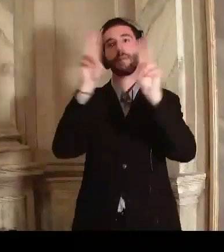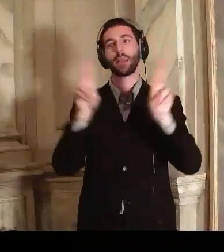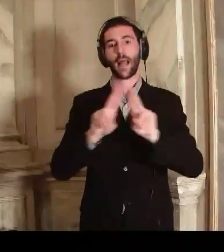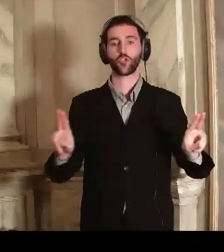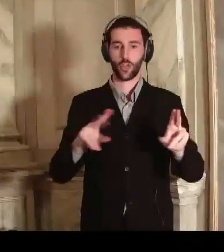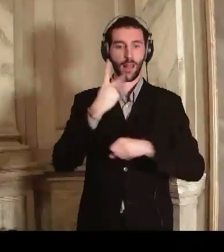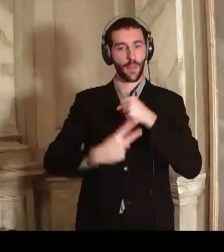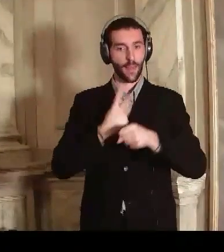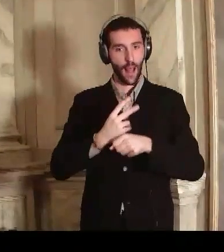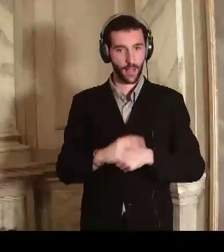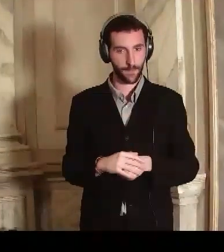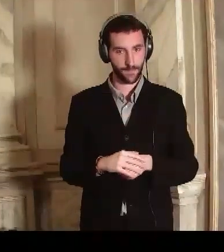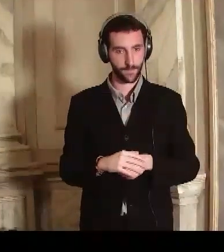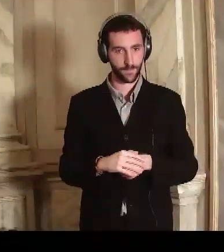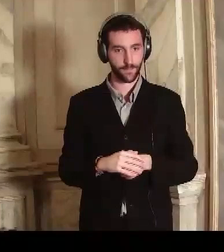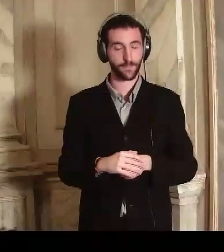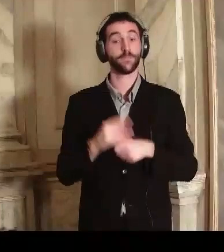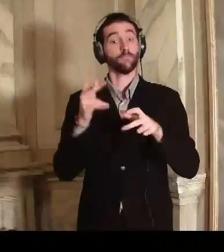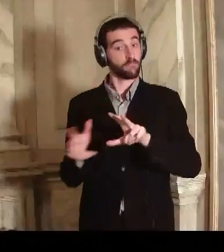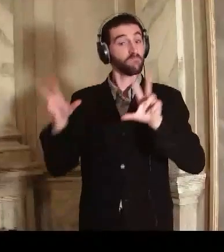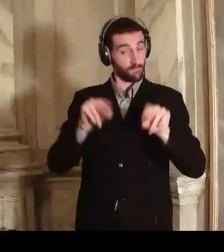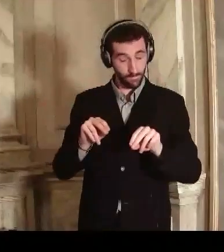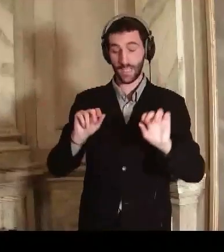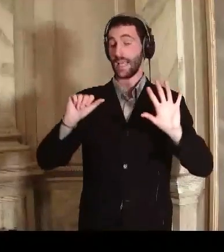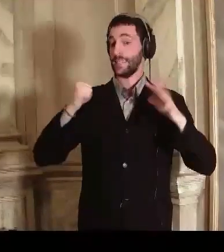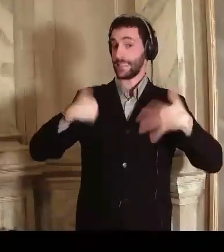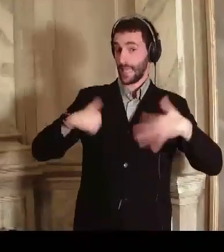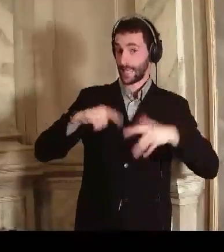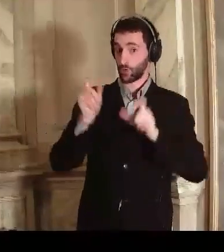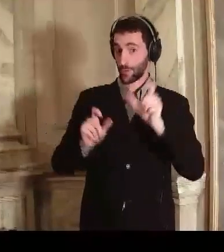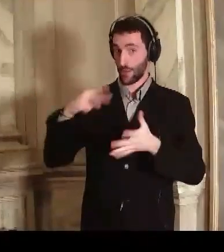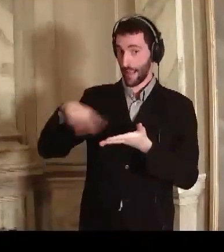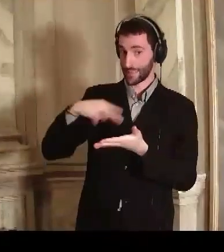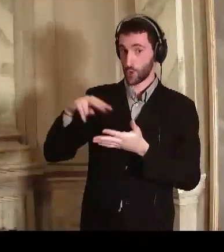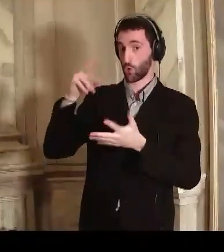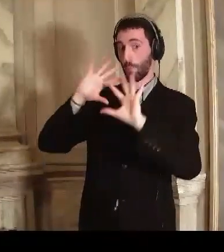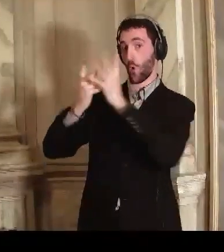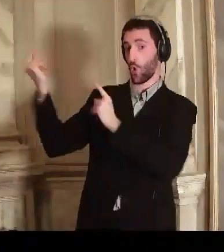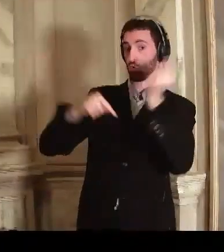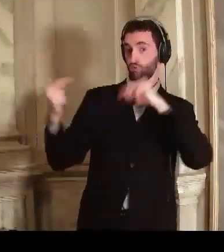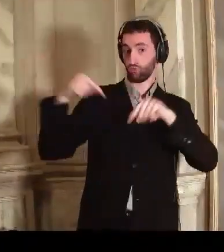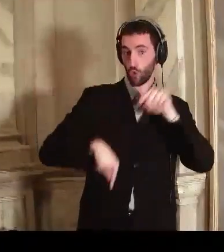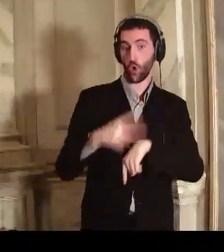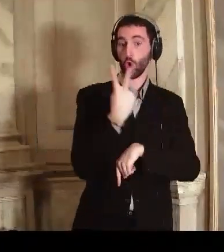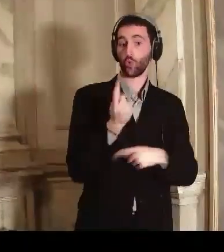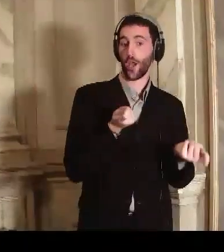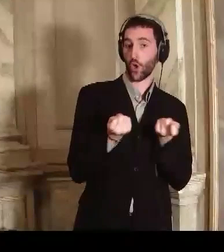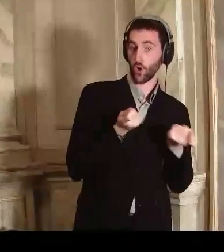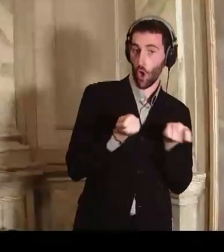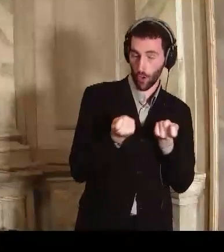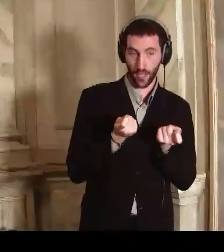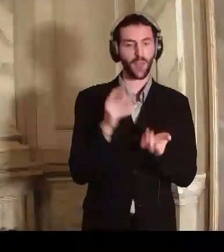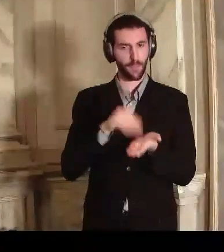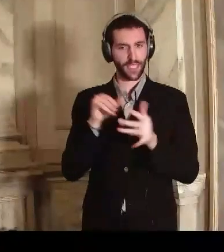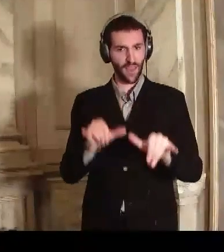Biennale. Ancora una volta 16 giovani danzatori provenienti da tutto il mondo e 2 giovani coreografi saranno in residenza alla Biennale Danza